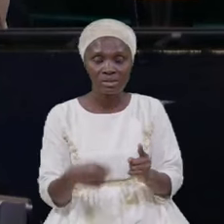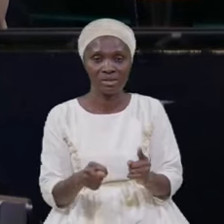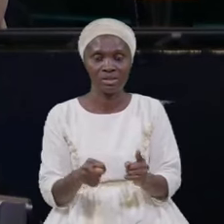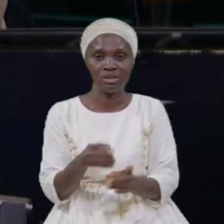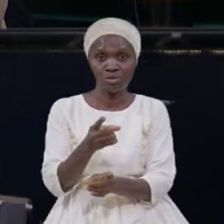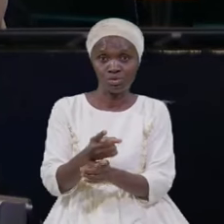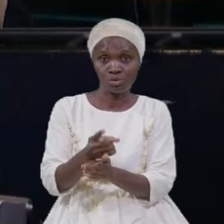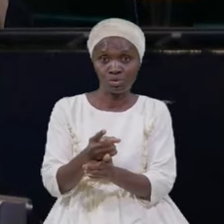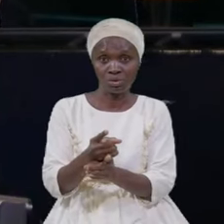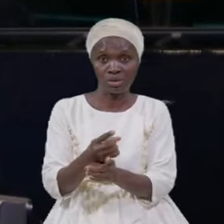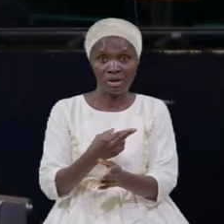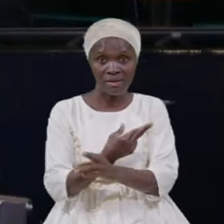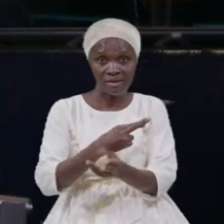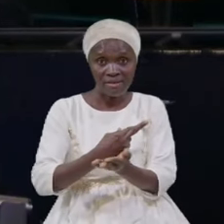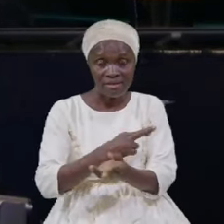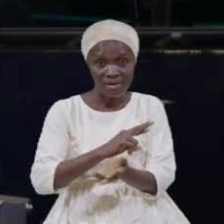se lèveront